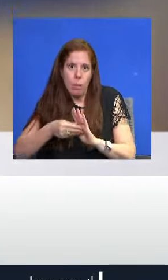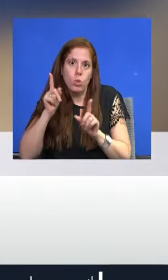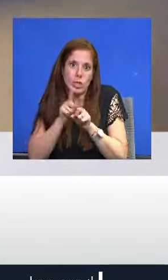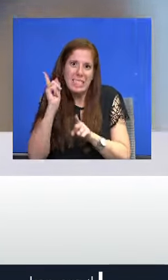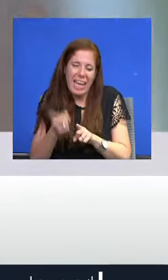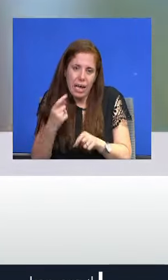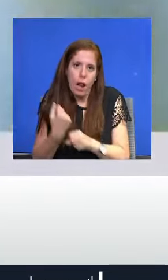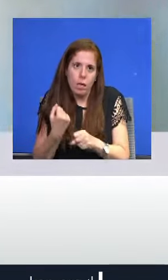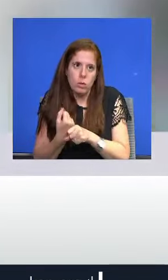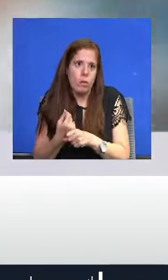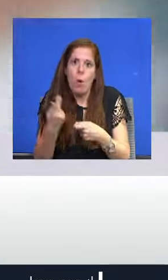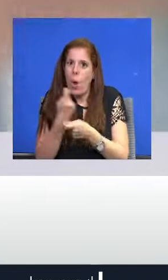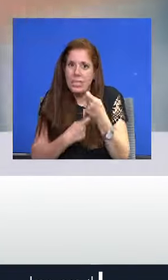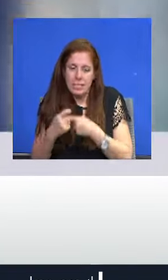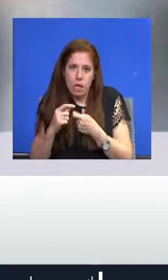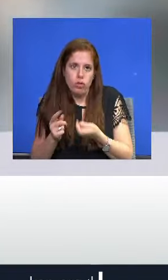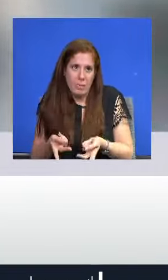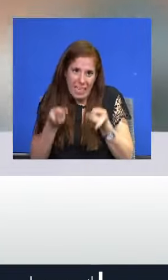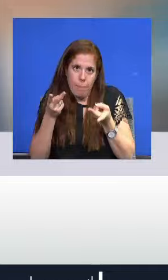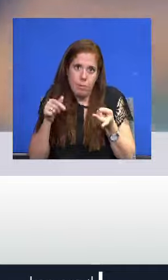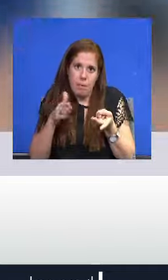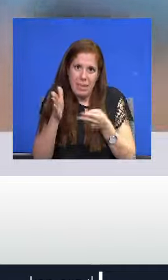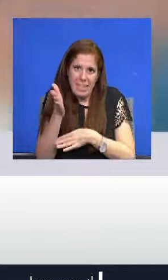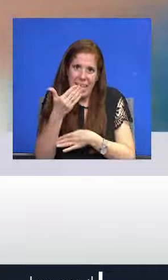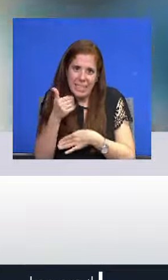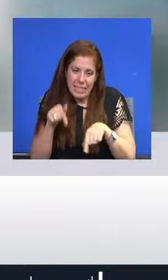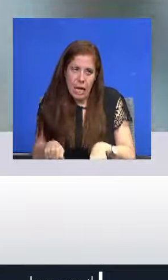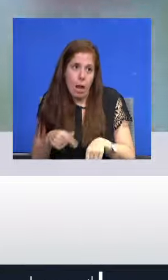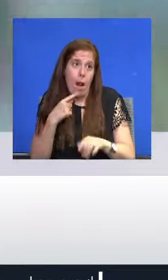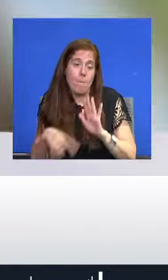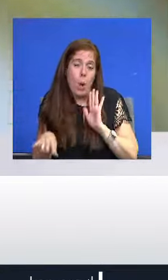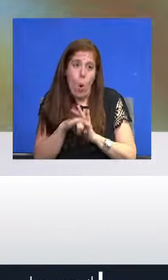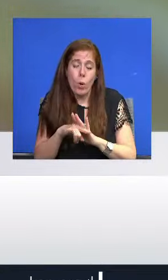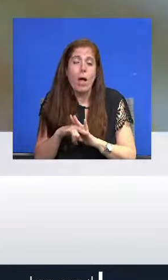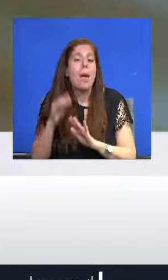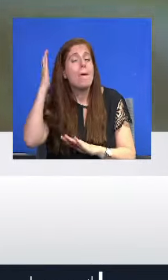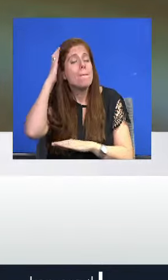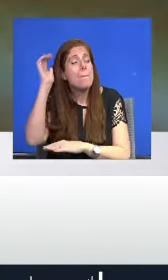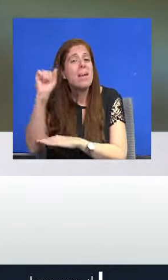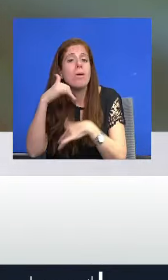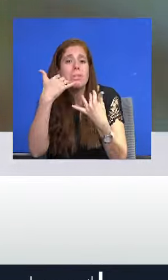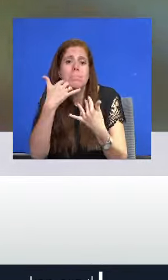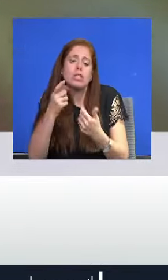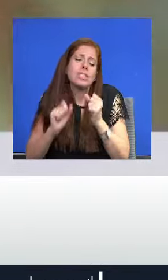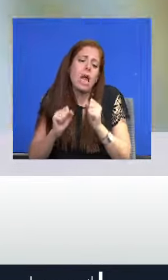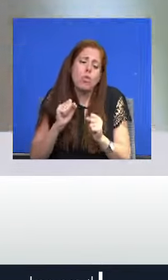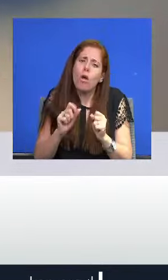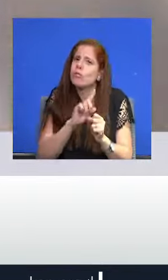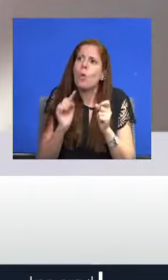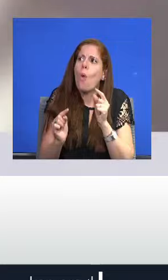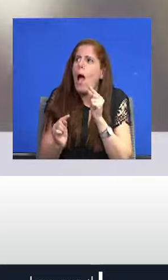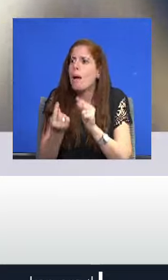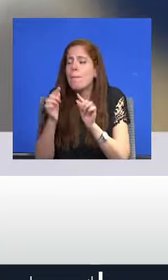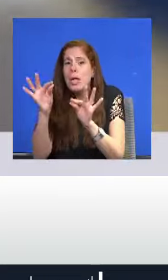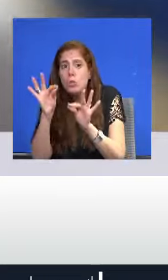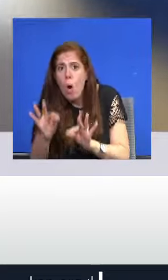עסקה שמתקיימת כאן במדינת ישראל על פי חוק. בן גביר מסביר שזה בכלל הנוהג, זה קורה לא רק בדוכן של ראש